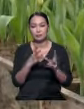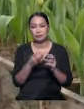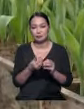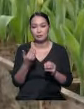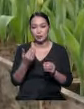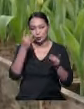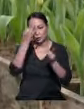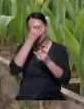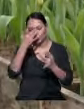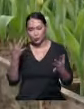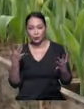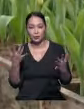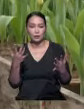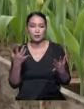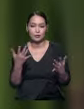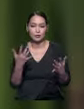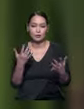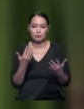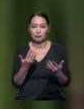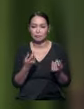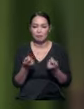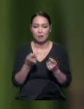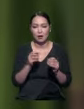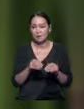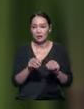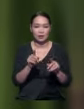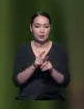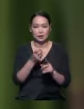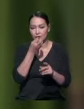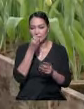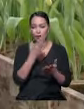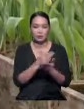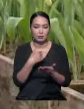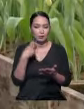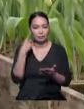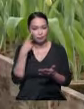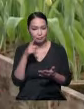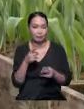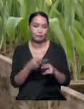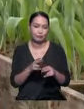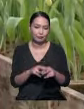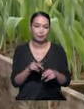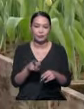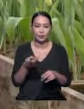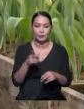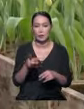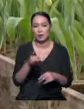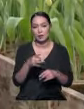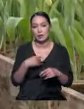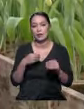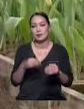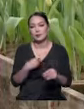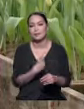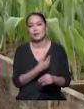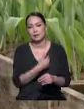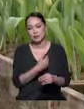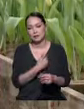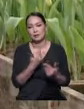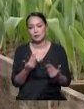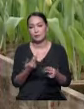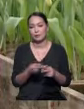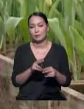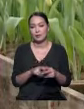культуры, но мало кто выращивает цветы. Так как у нас принято думать, что цветы в основном в южных регионах выращивают, мы хотим сказать нет